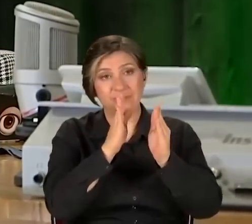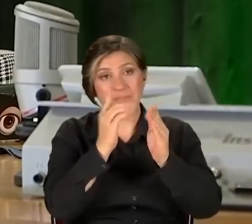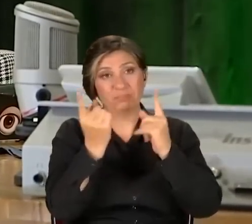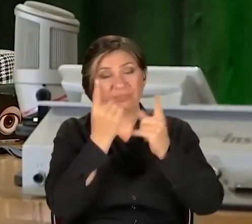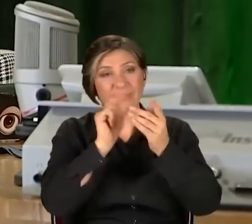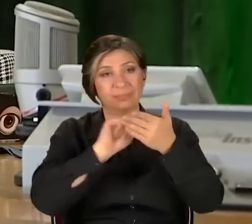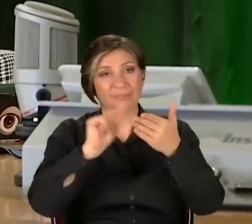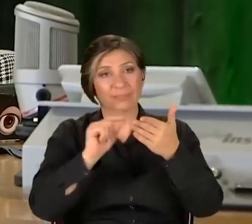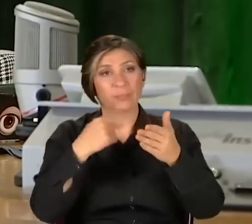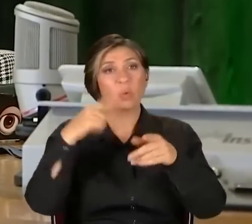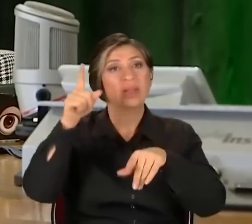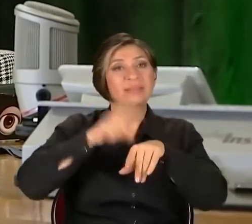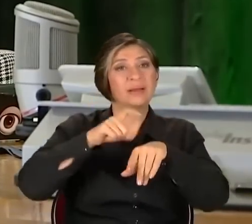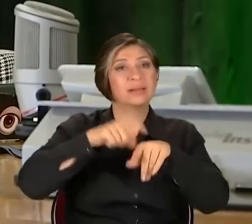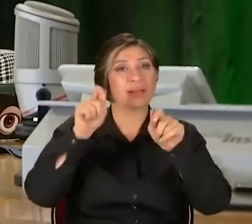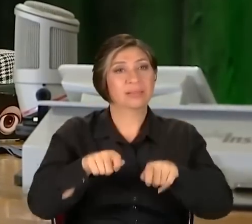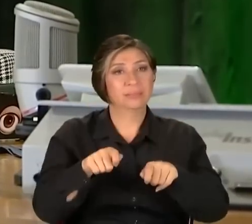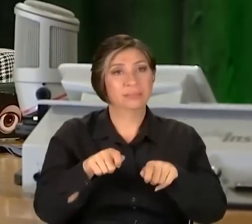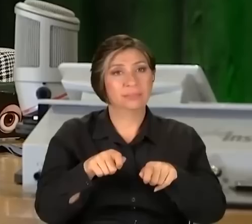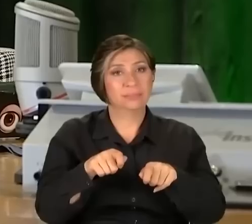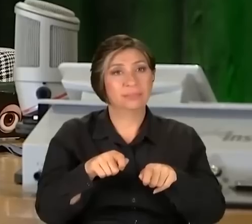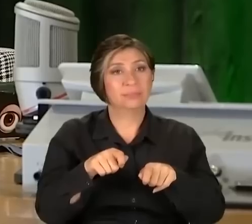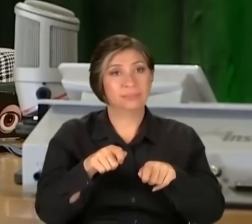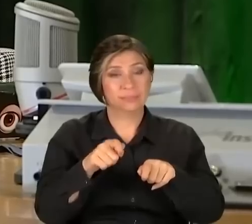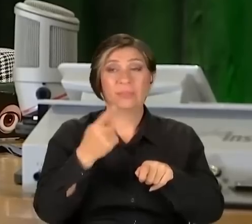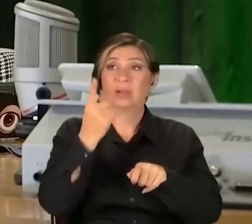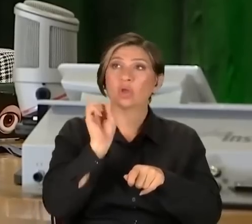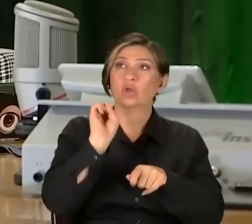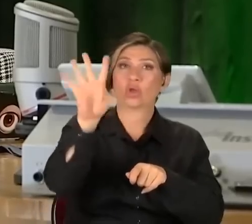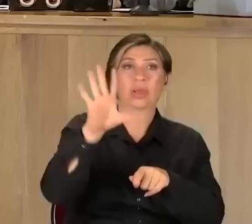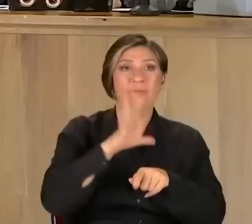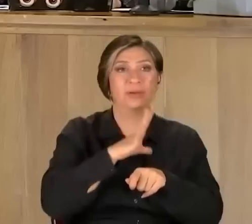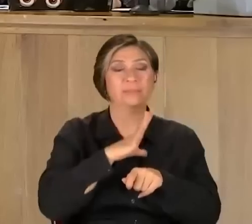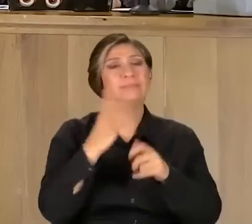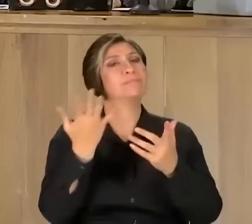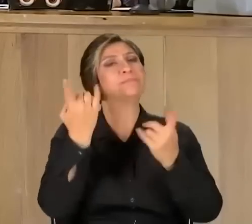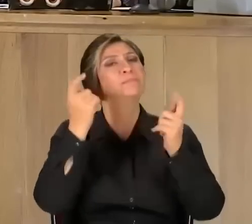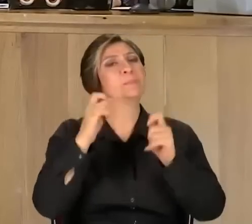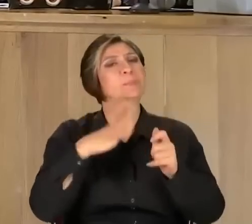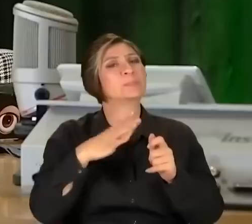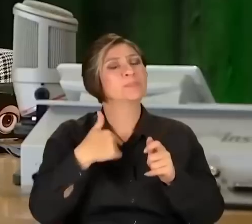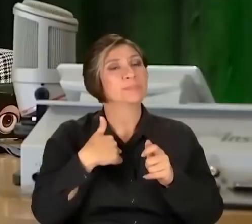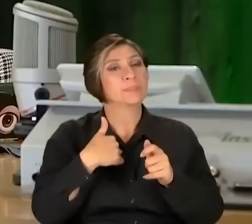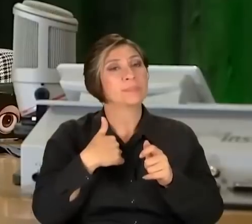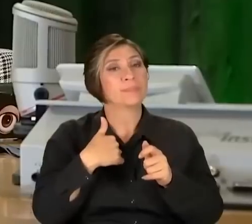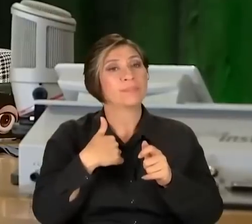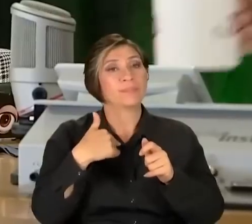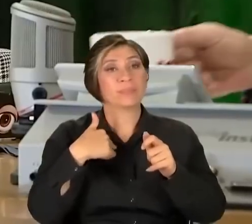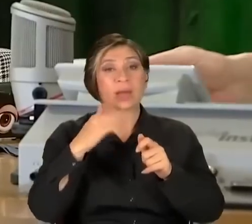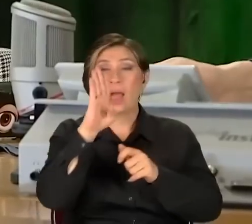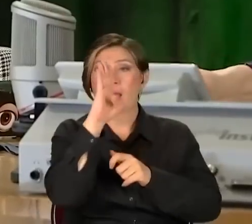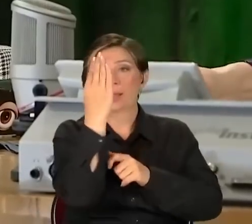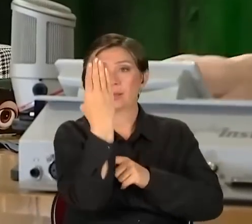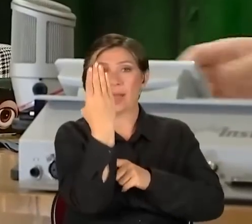şeyler yazdım yani ben onları taklit ettim Aslına bakarsan Bravo şöyle bir şey yapmak istedim ben aynı